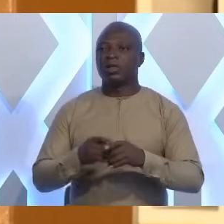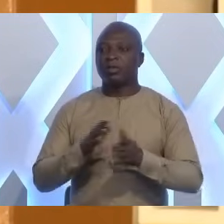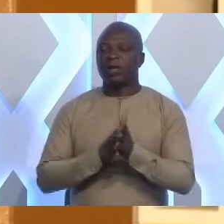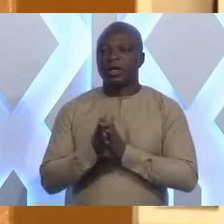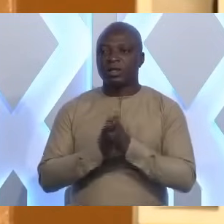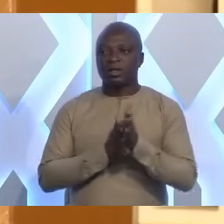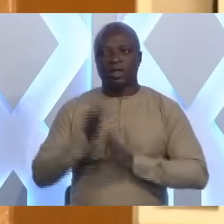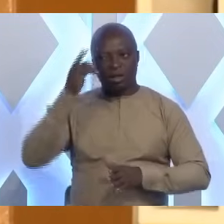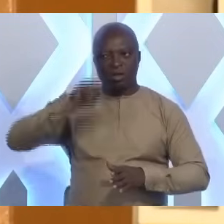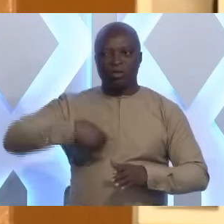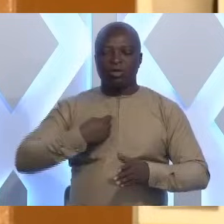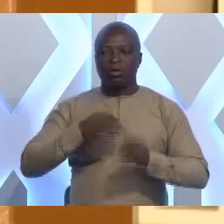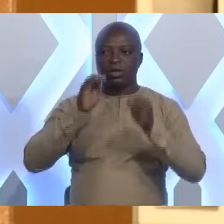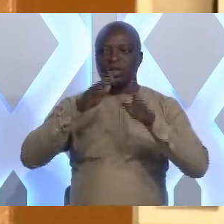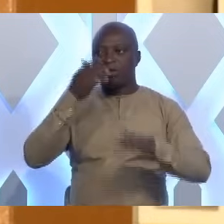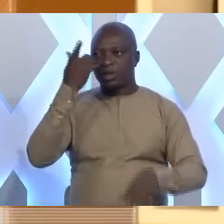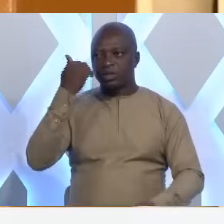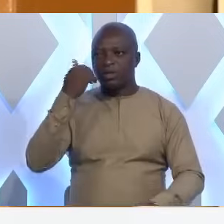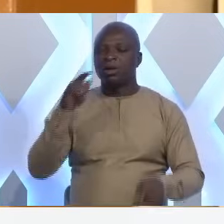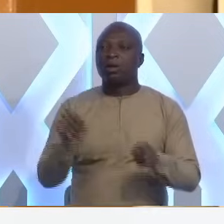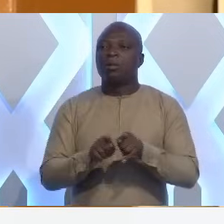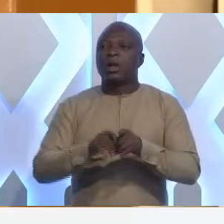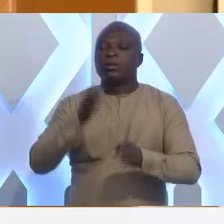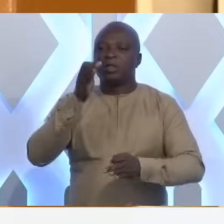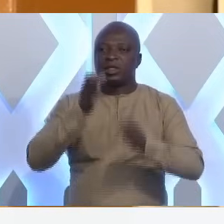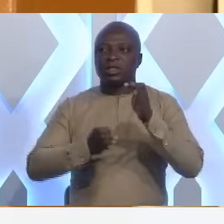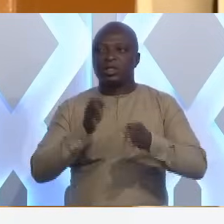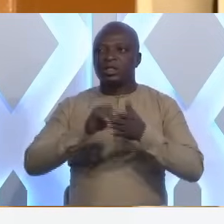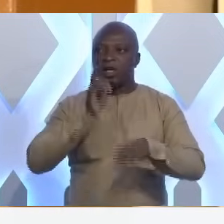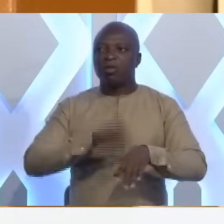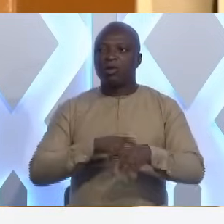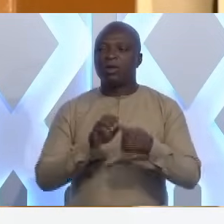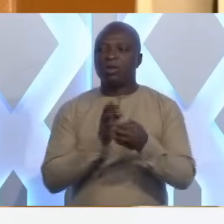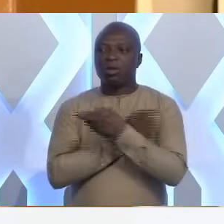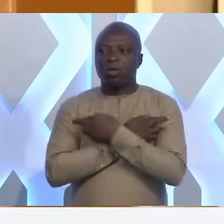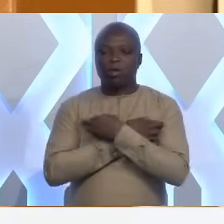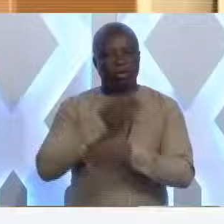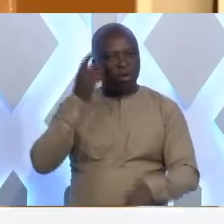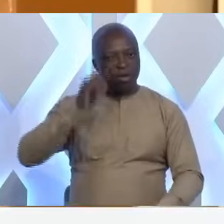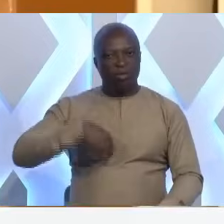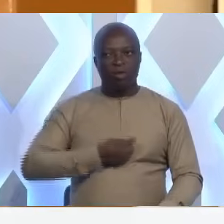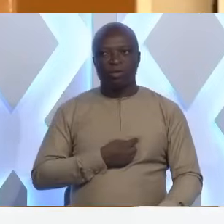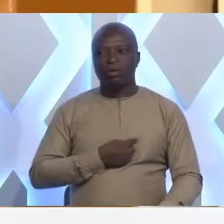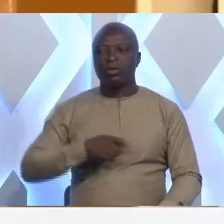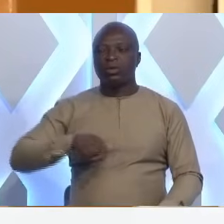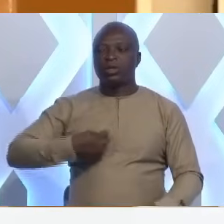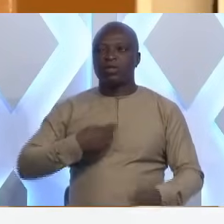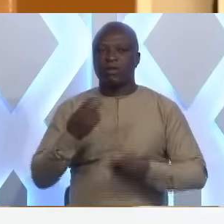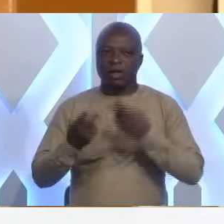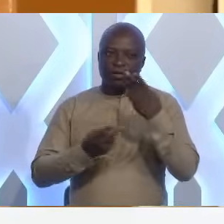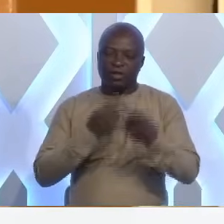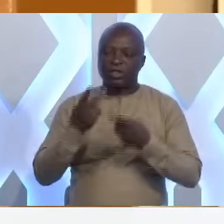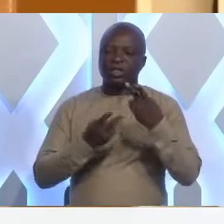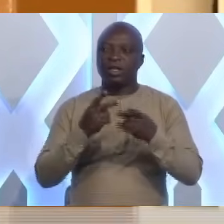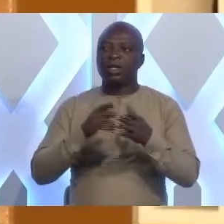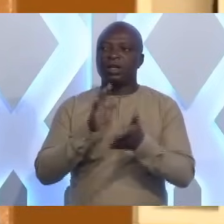enseignants, parce que même si c'est un moment de repos pour nous, on a révisé nos fiches et